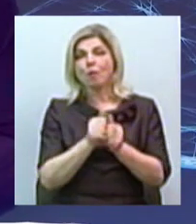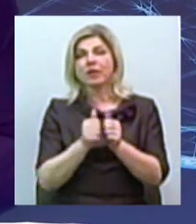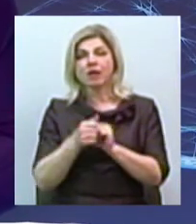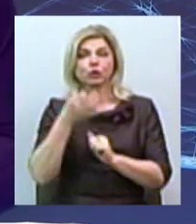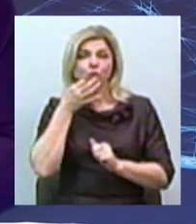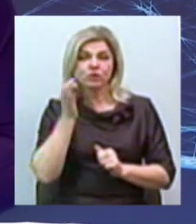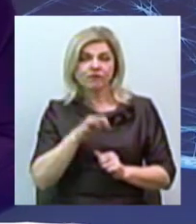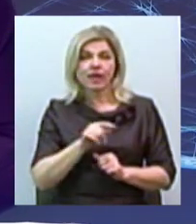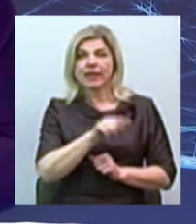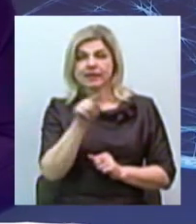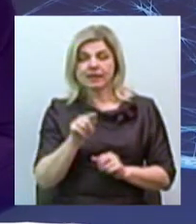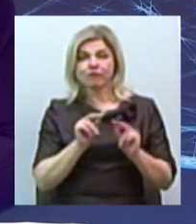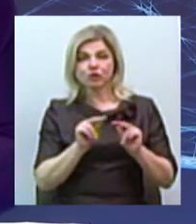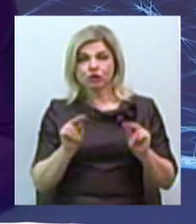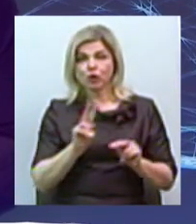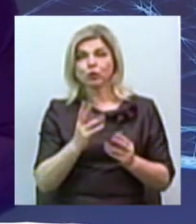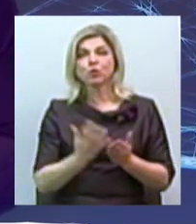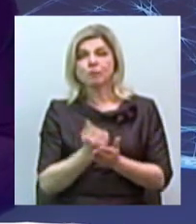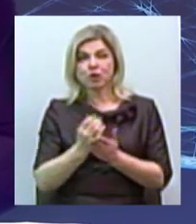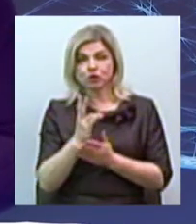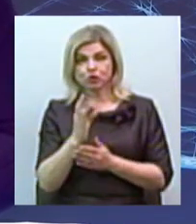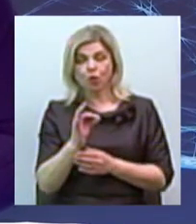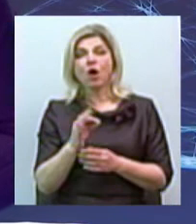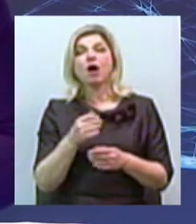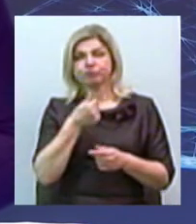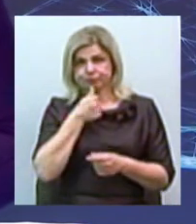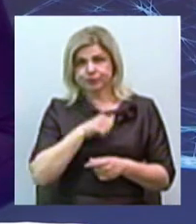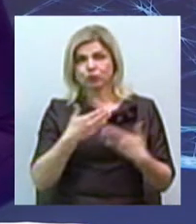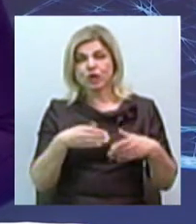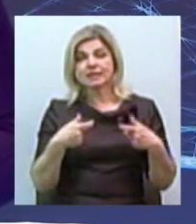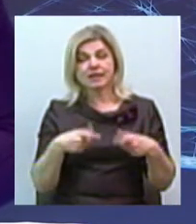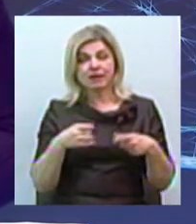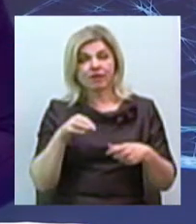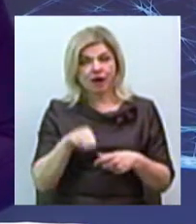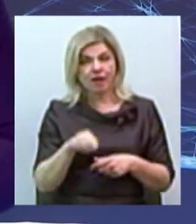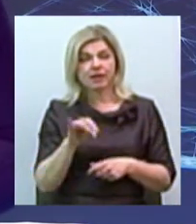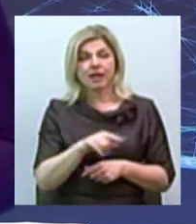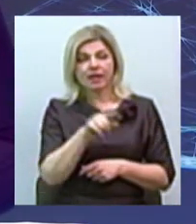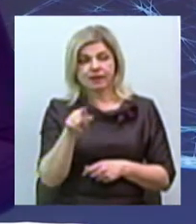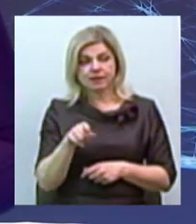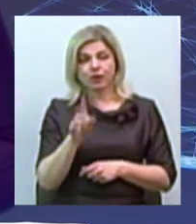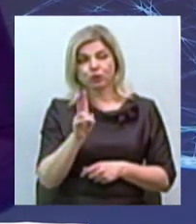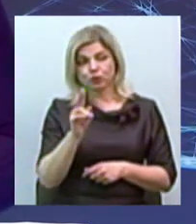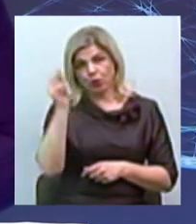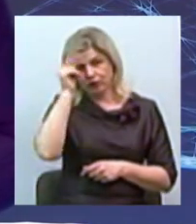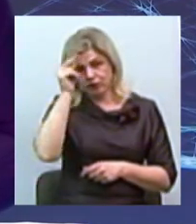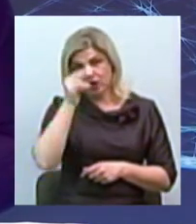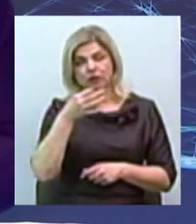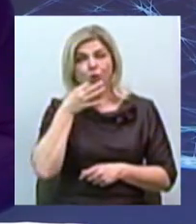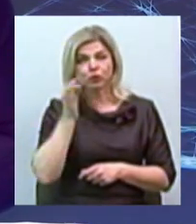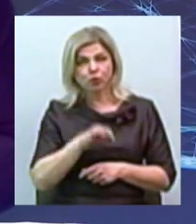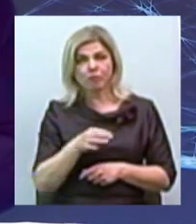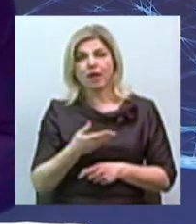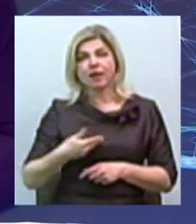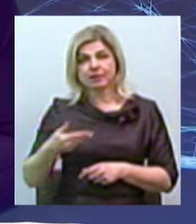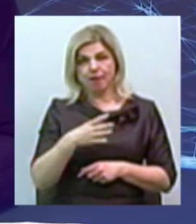ті вчителі, які успішно пройшли сертифікацію, і ті освітні експерти, які якраз вивчали практичний досвід. Нам це було